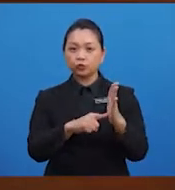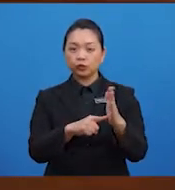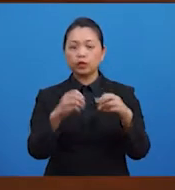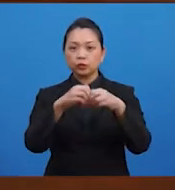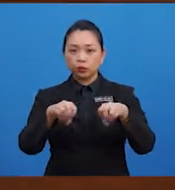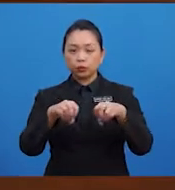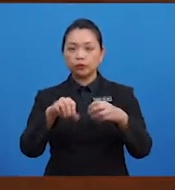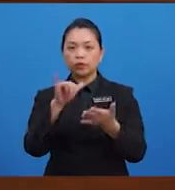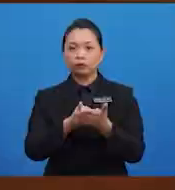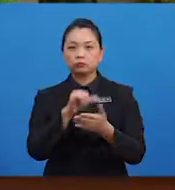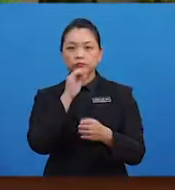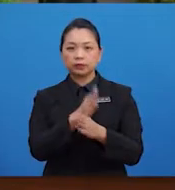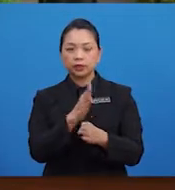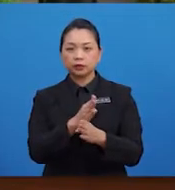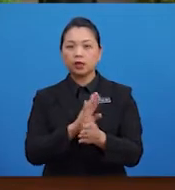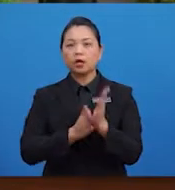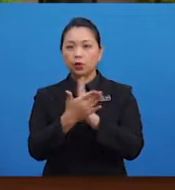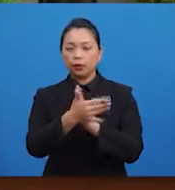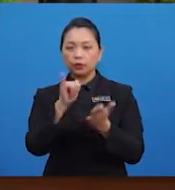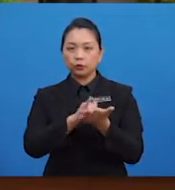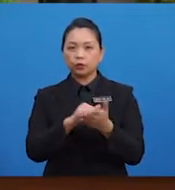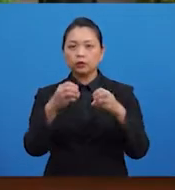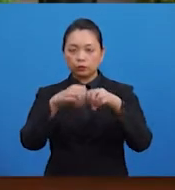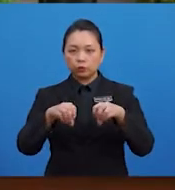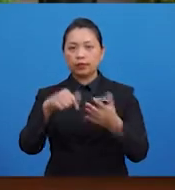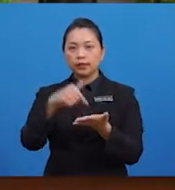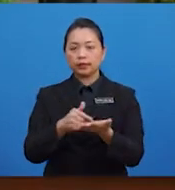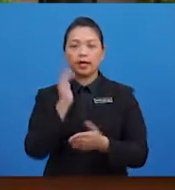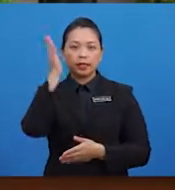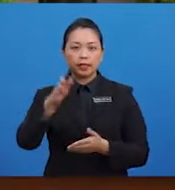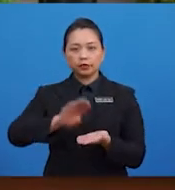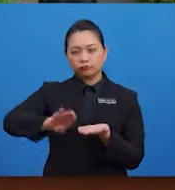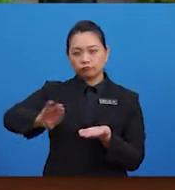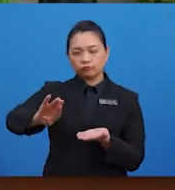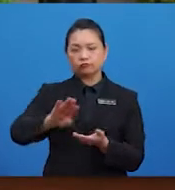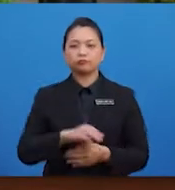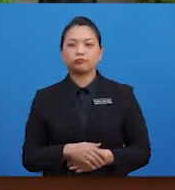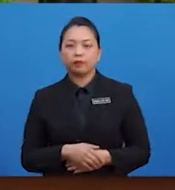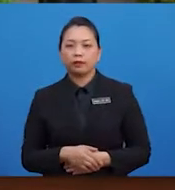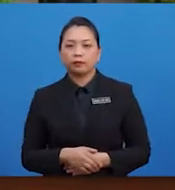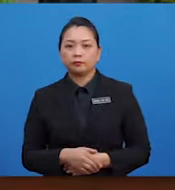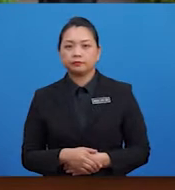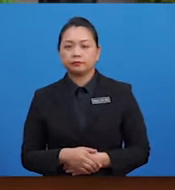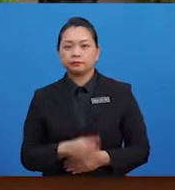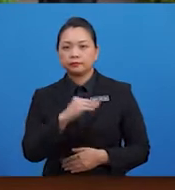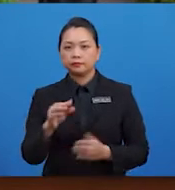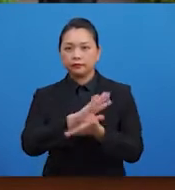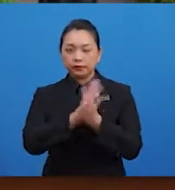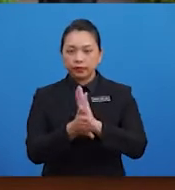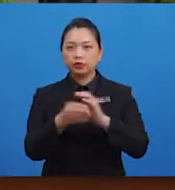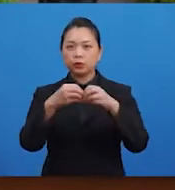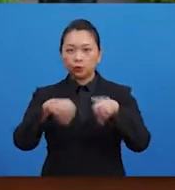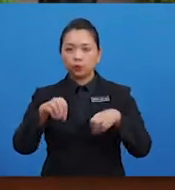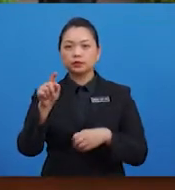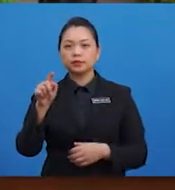tidak akan menetas. Oleh itu, telur ini akan disingkirkan daripada telur tetasan dan menjadi